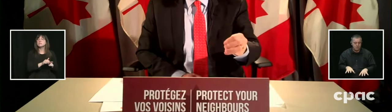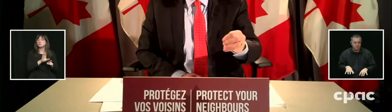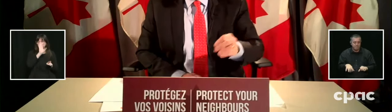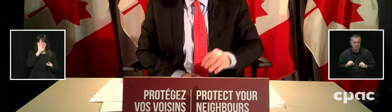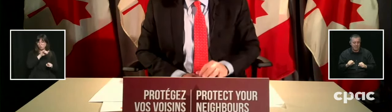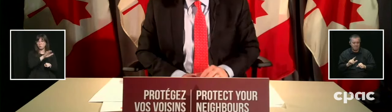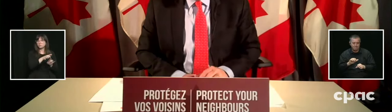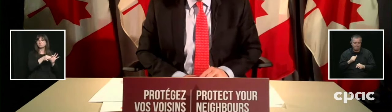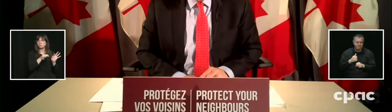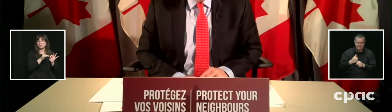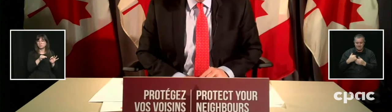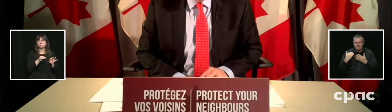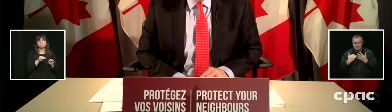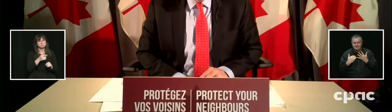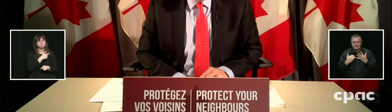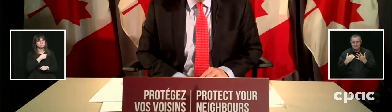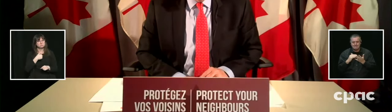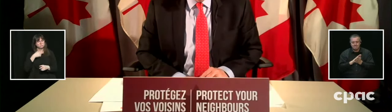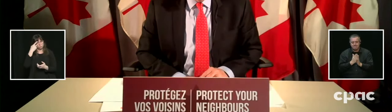pour renforcer